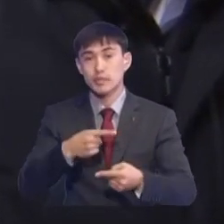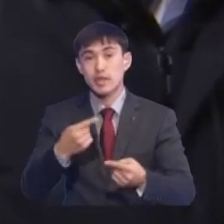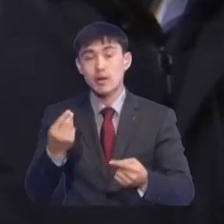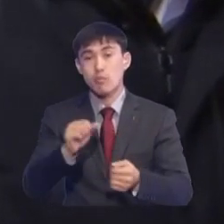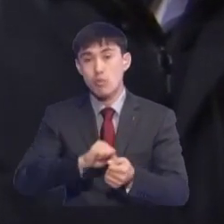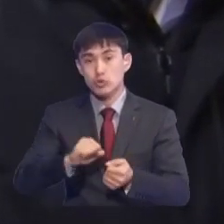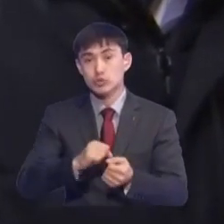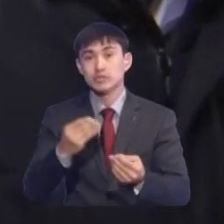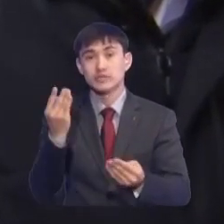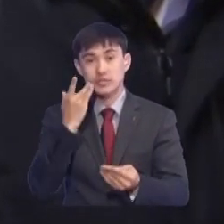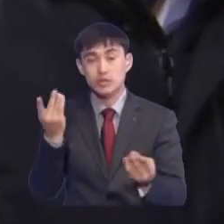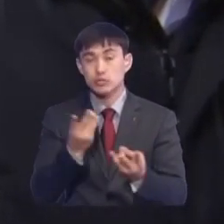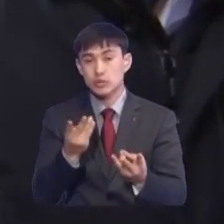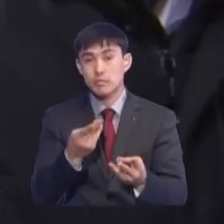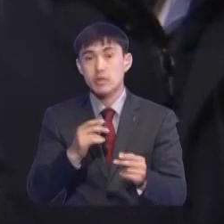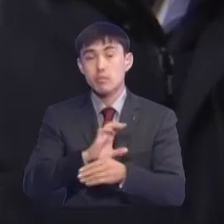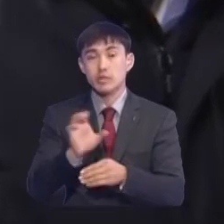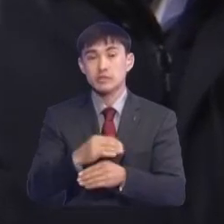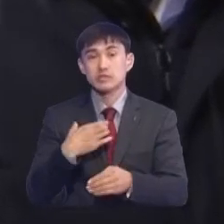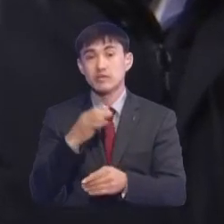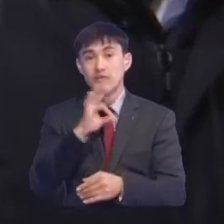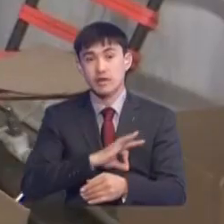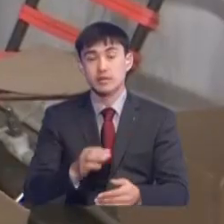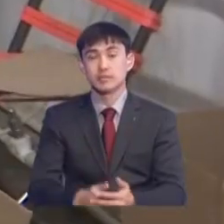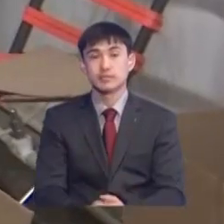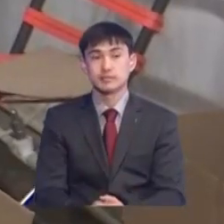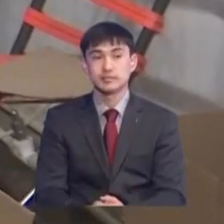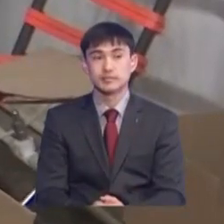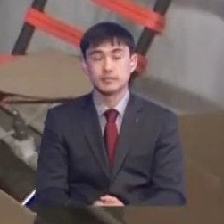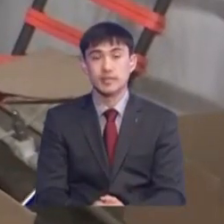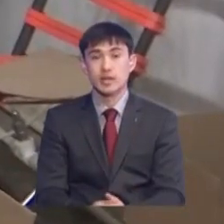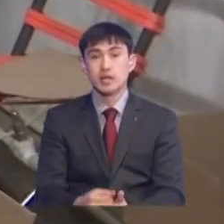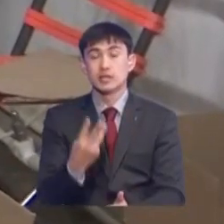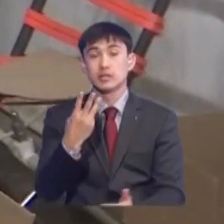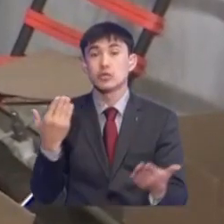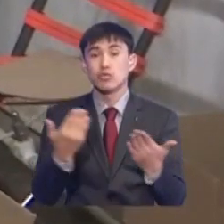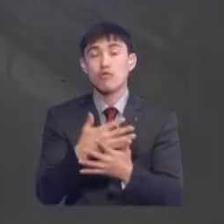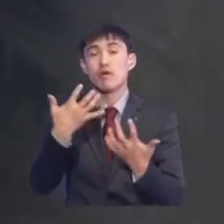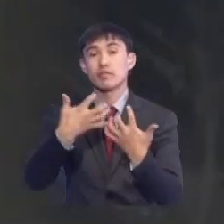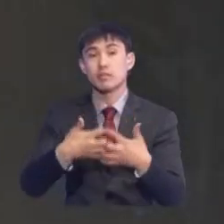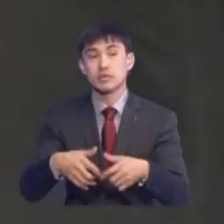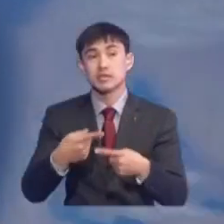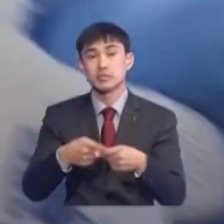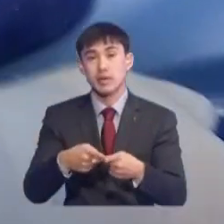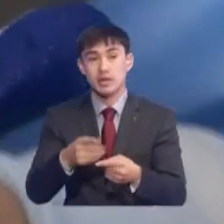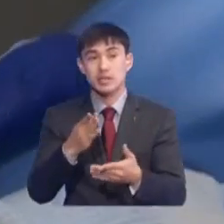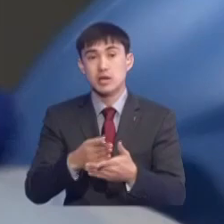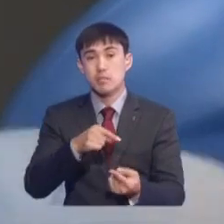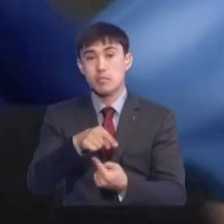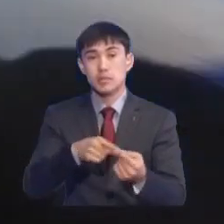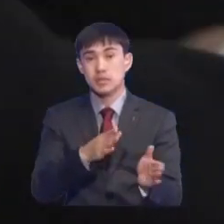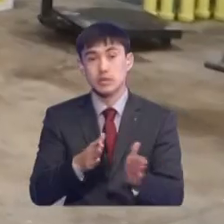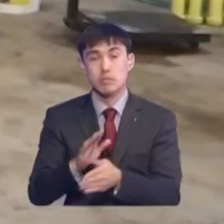средства нужны всегда поэтому их производство очень выгодно Нима наладил